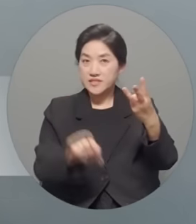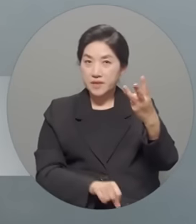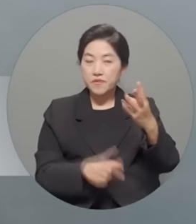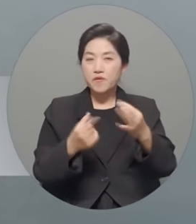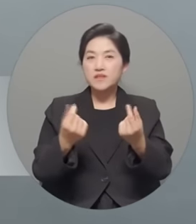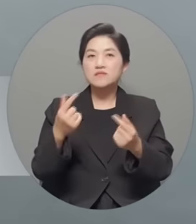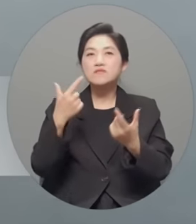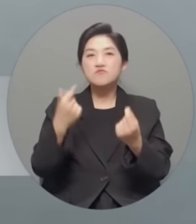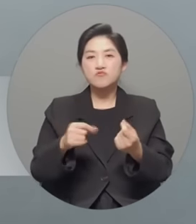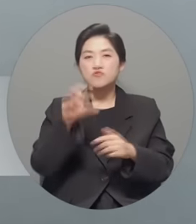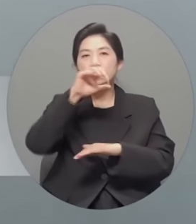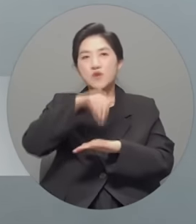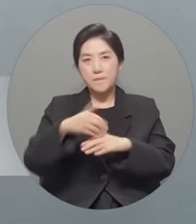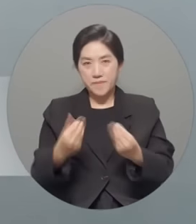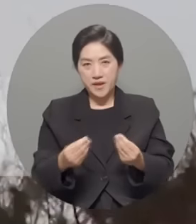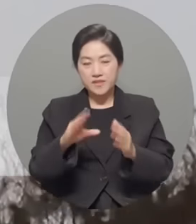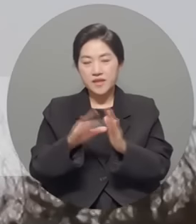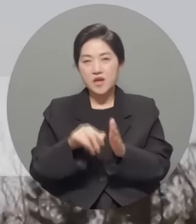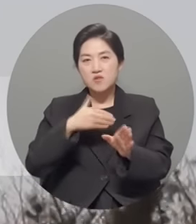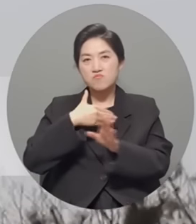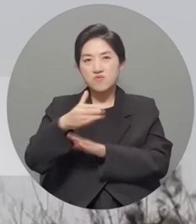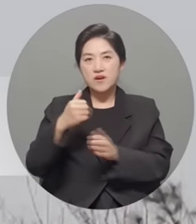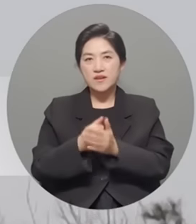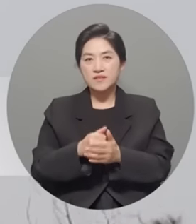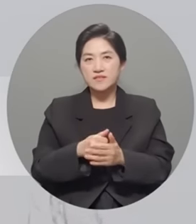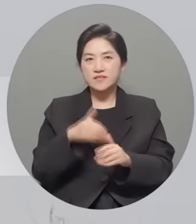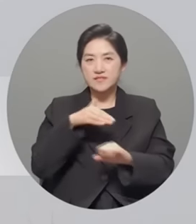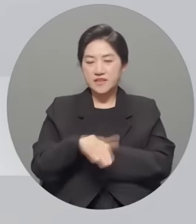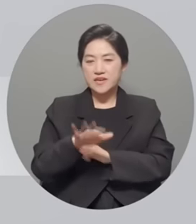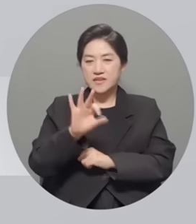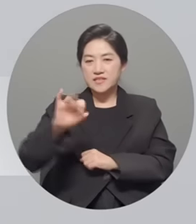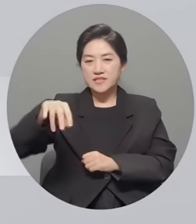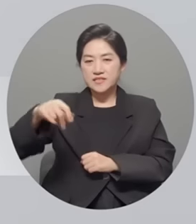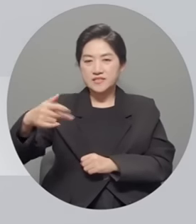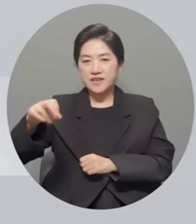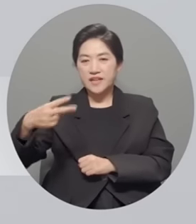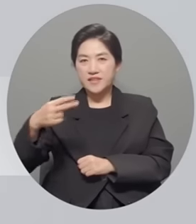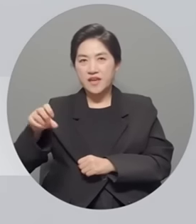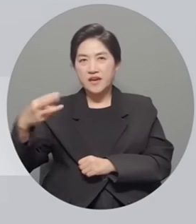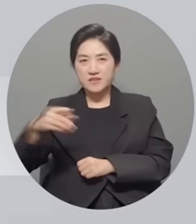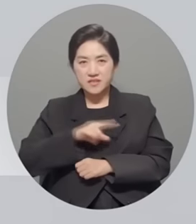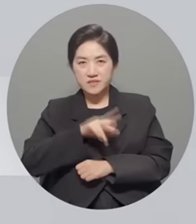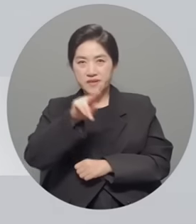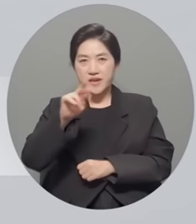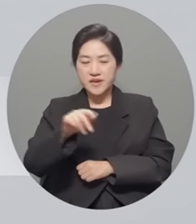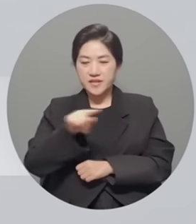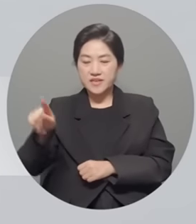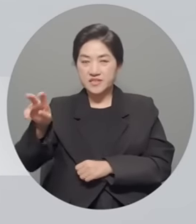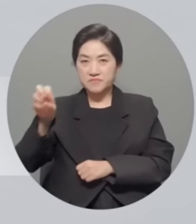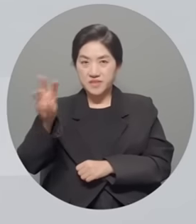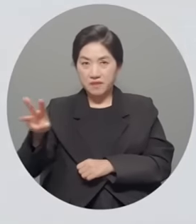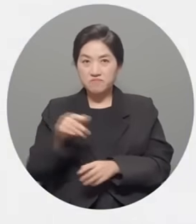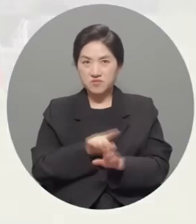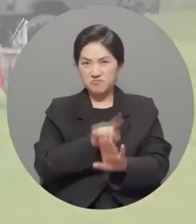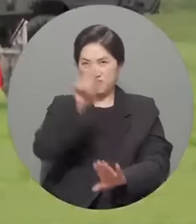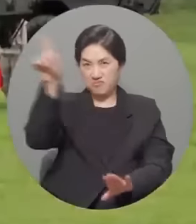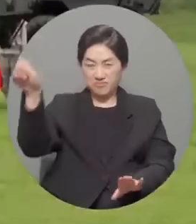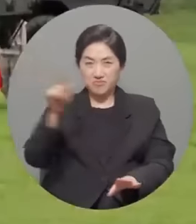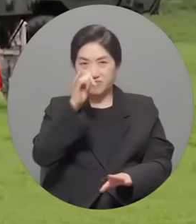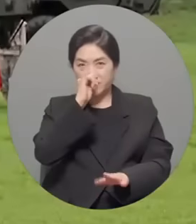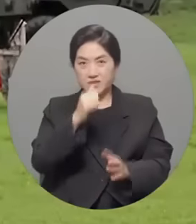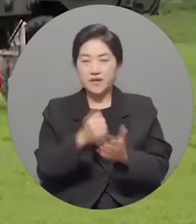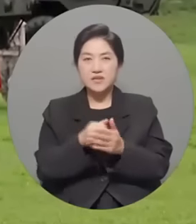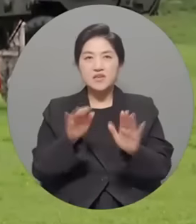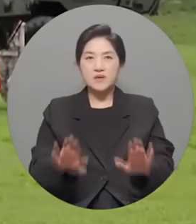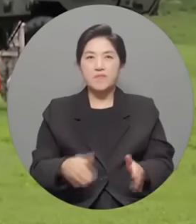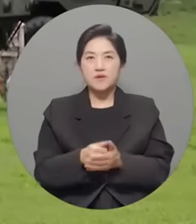훈련을 했는데 당시엔 북한판 이스칸데르로 불리는 KN-23 단거리 탄도미사일이 동원됐습니다.